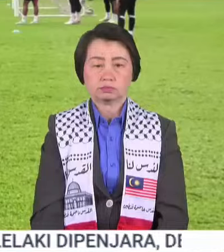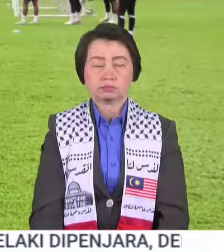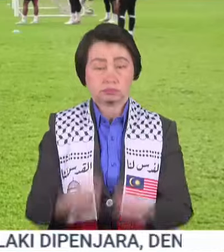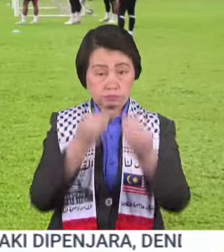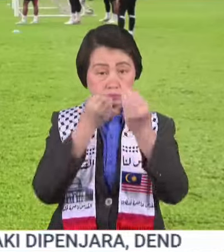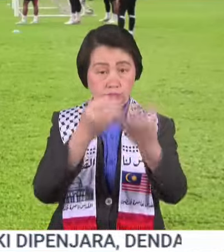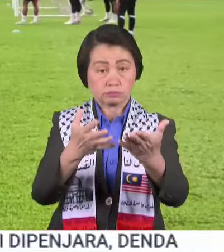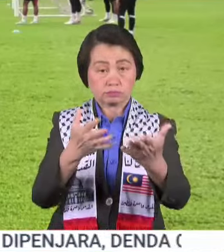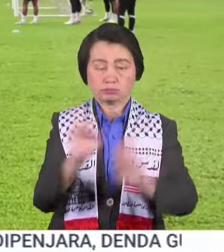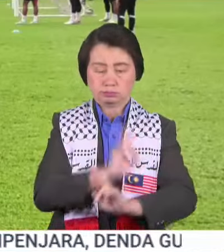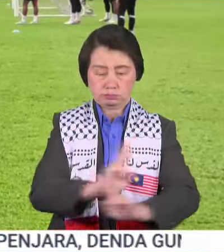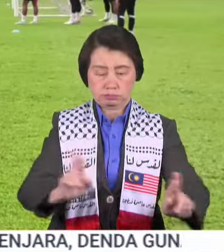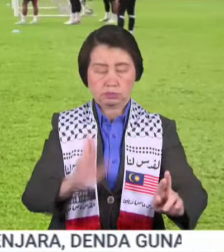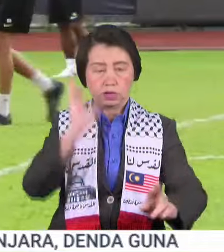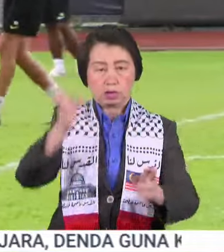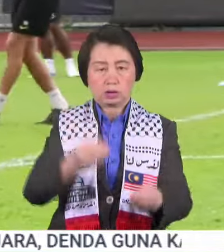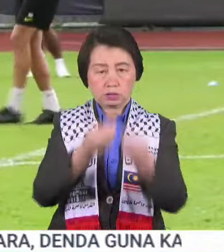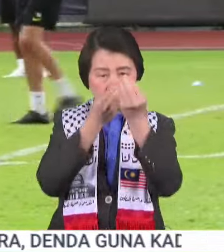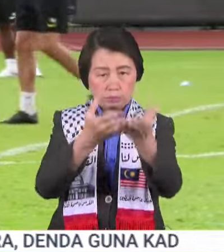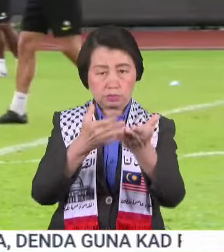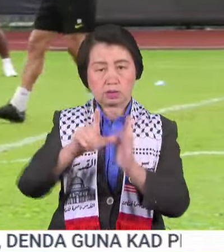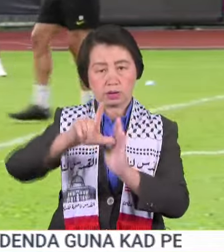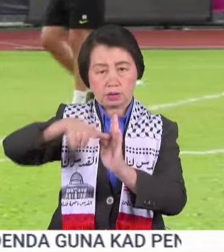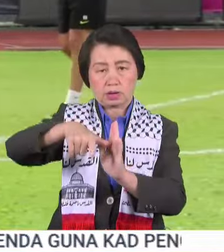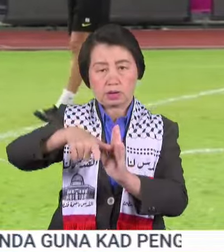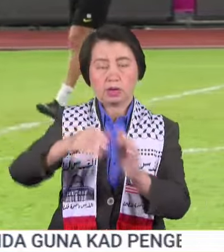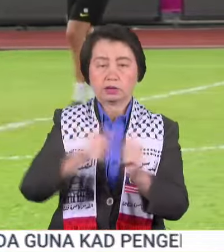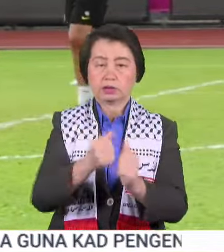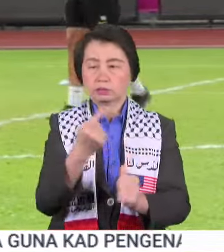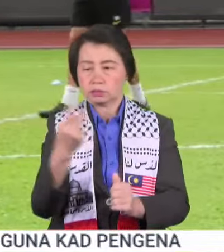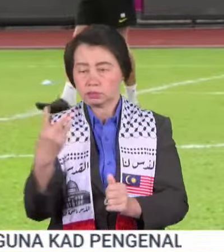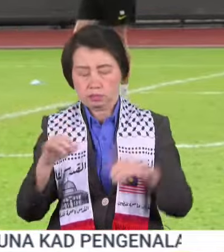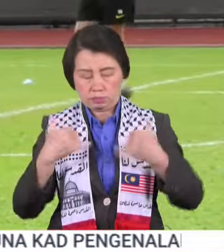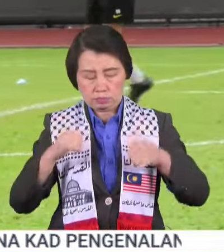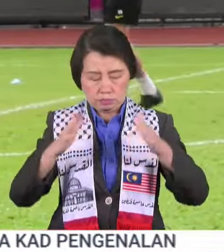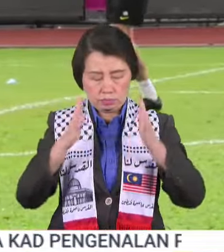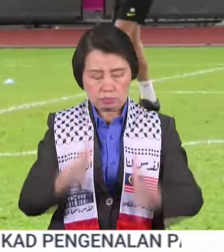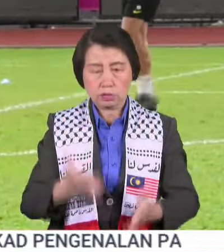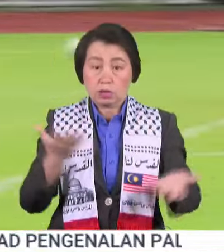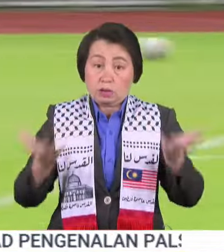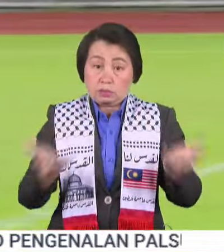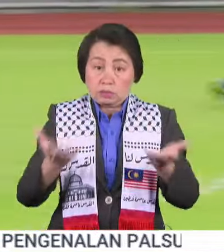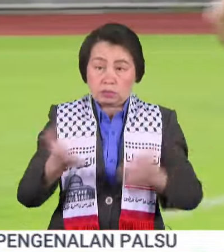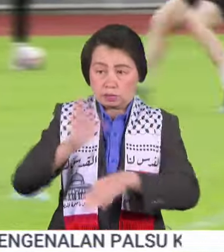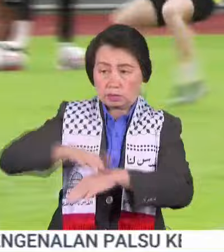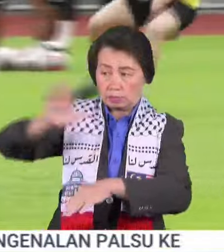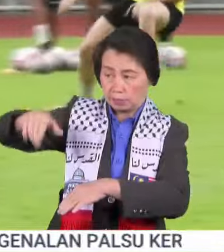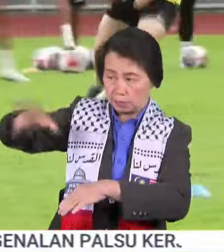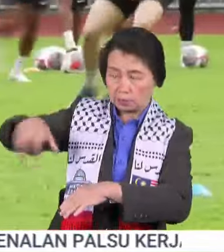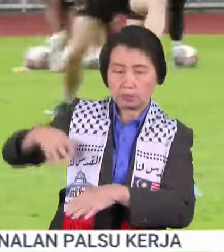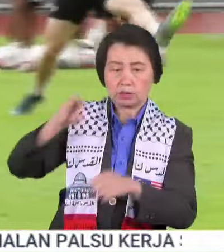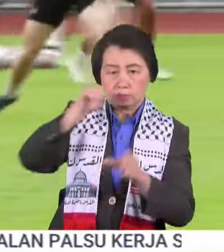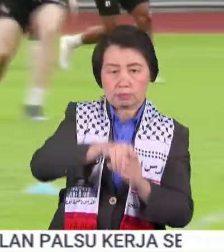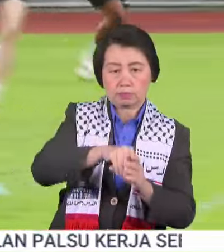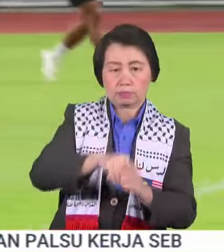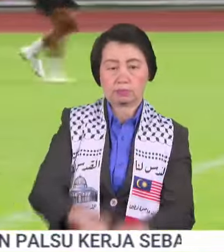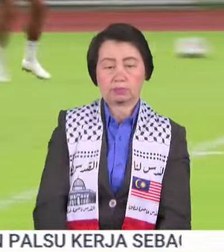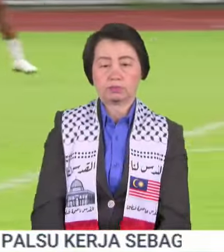Maklumat lanjut mengenai persediaan itu akan diumumkan tidak lama lagi dengan beberapa pemain kemungkinan dipanggil.